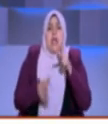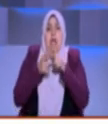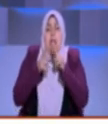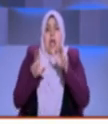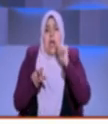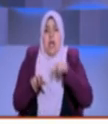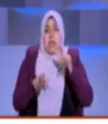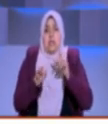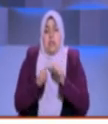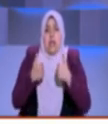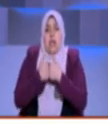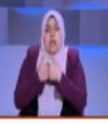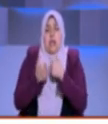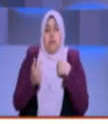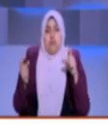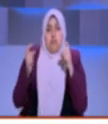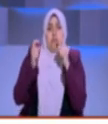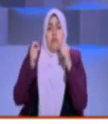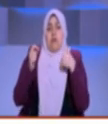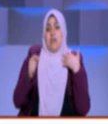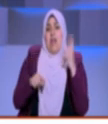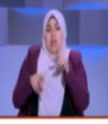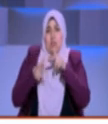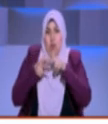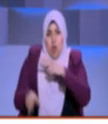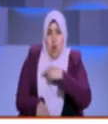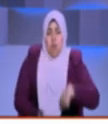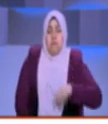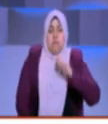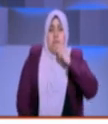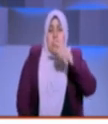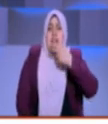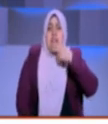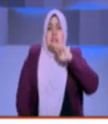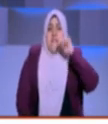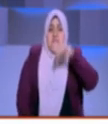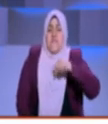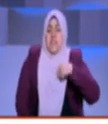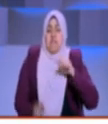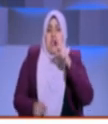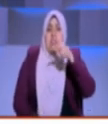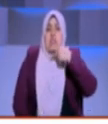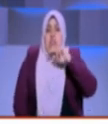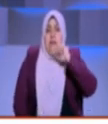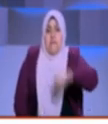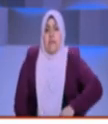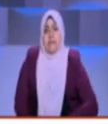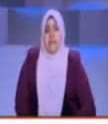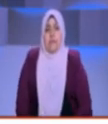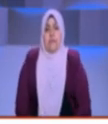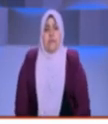أنها لن تصدق الحكومة في الأرقام التي تعلنها. أعتقد أنها أسباب يعني يمكن أن